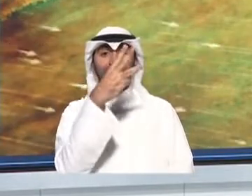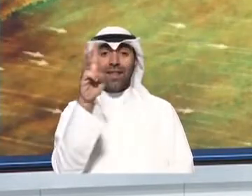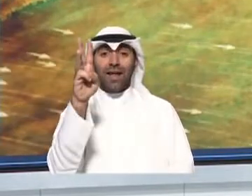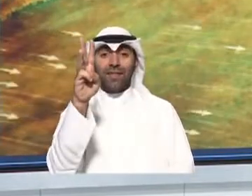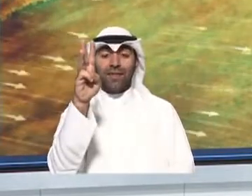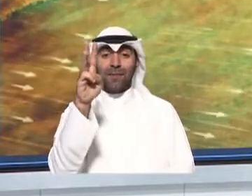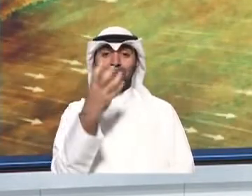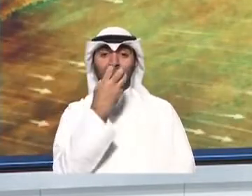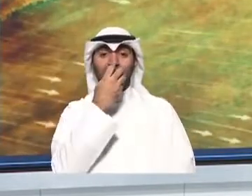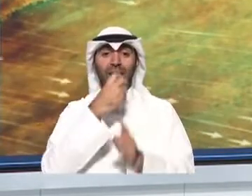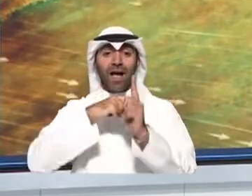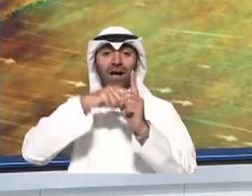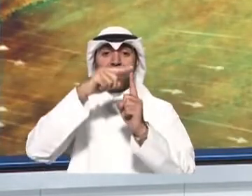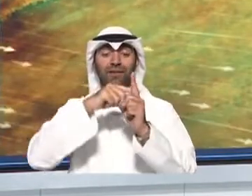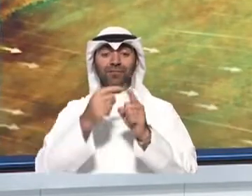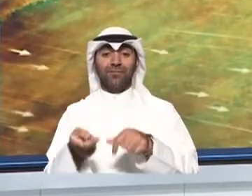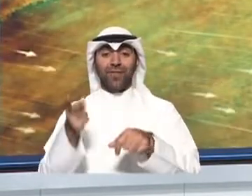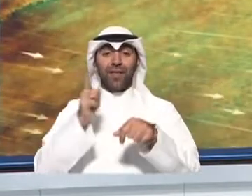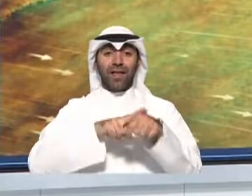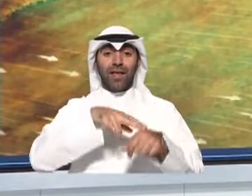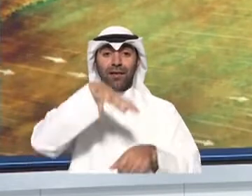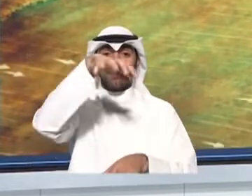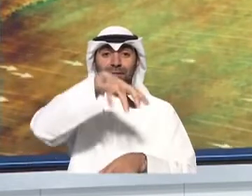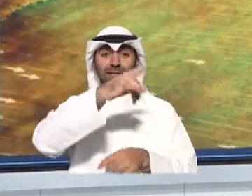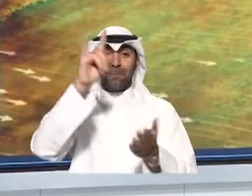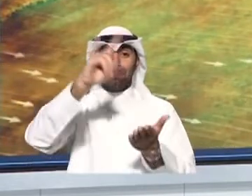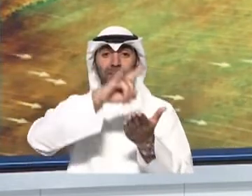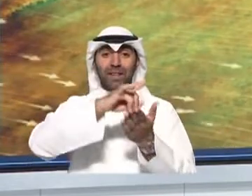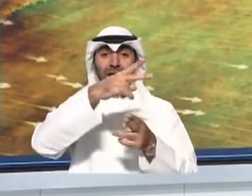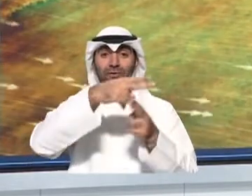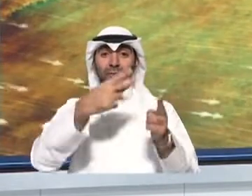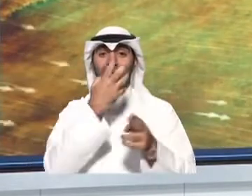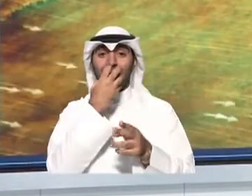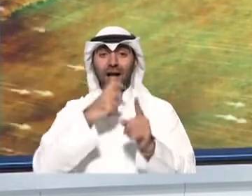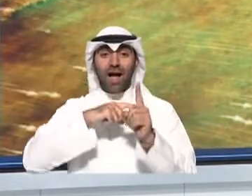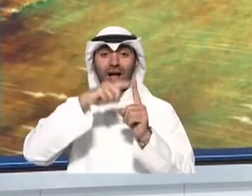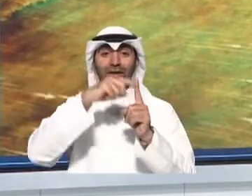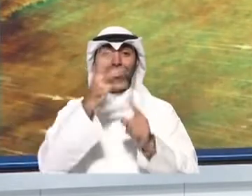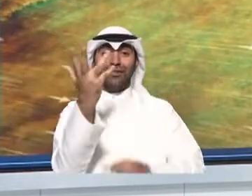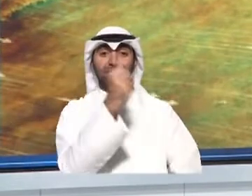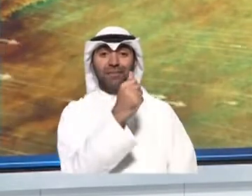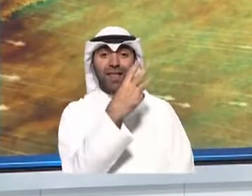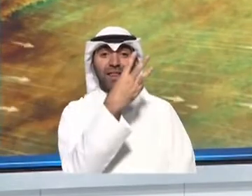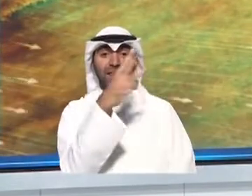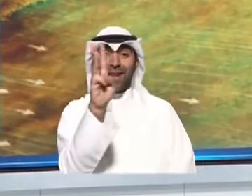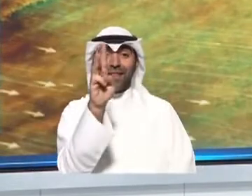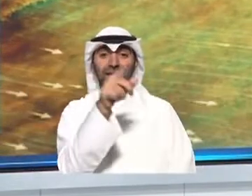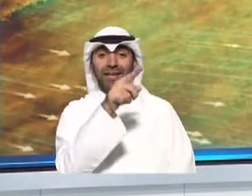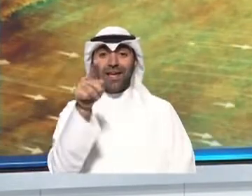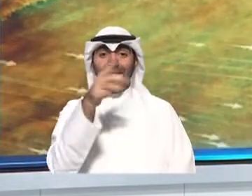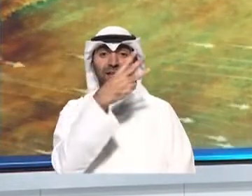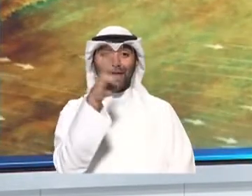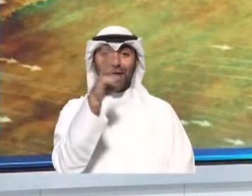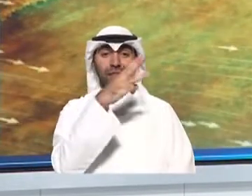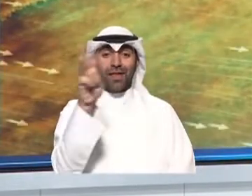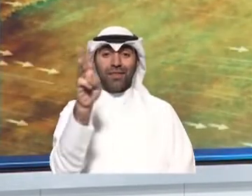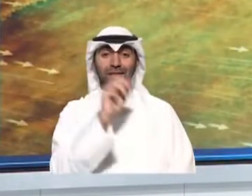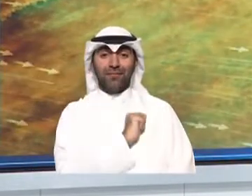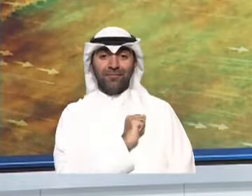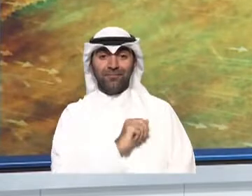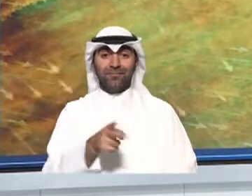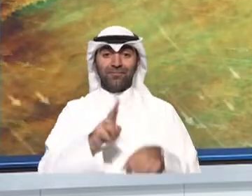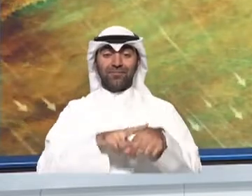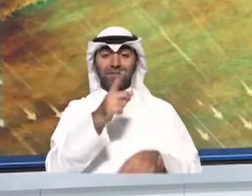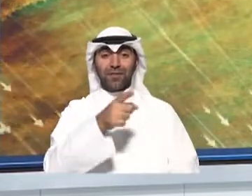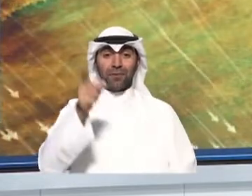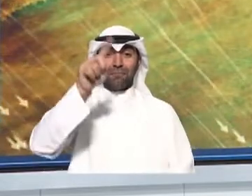المناطق الغربية. أما في مدينة الكويت ومطار الكويت الدولي قد تصل ما بين 30 إلى 33 درجة مئوية. منتصف يوم